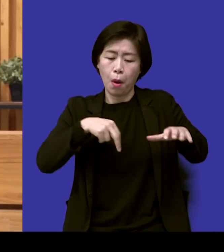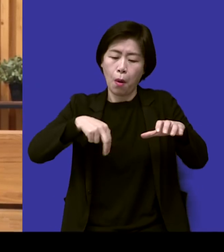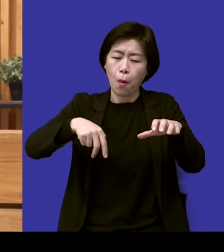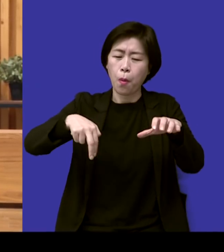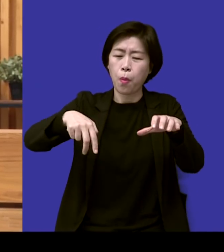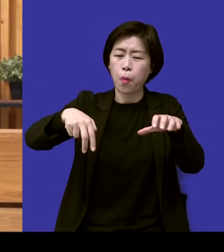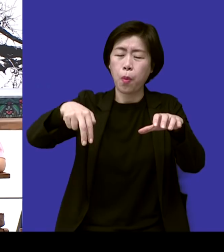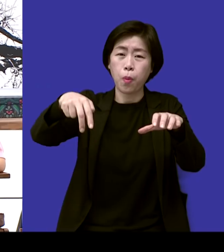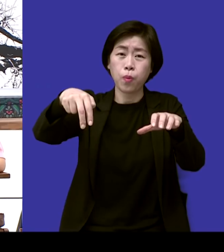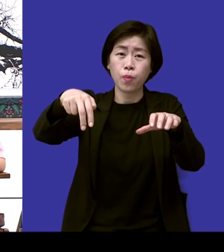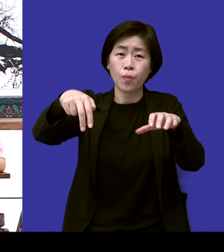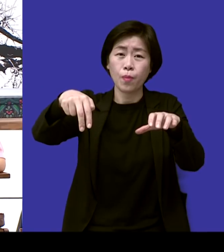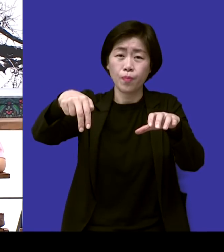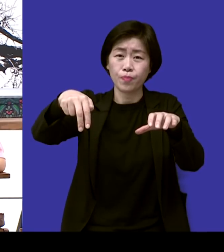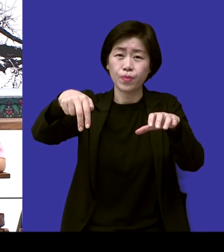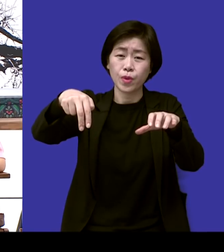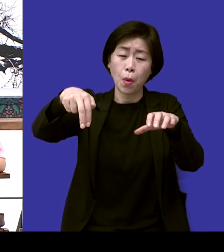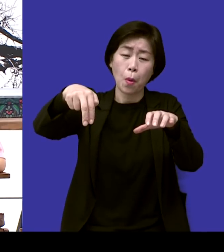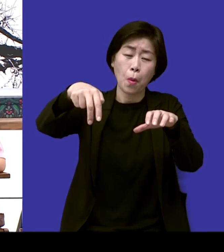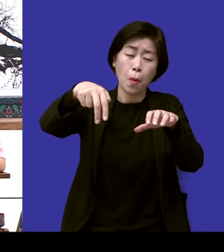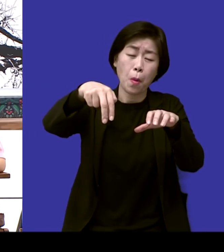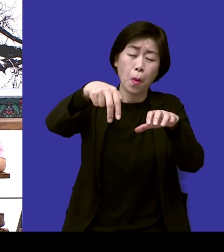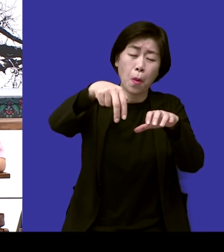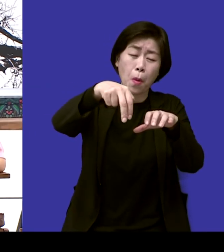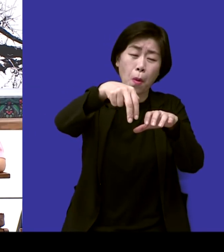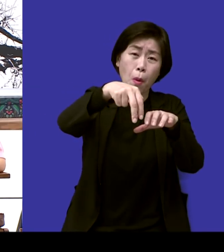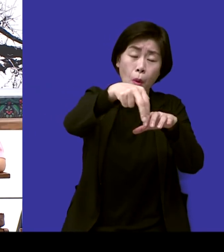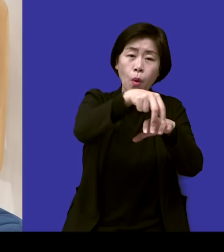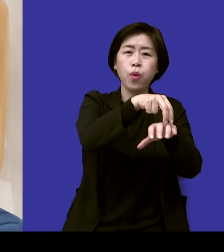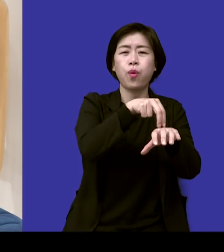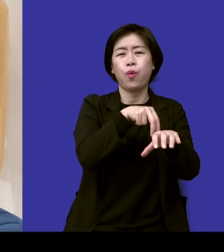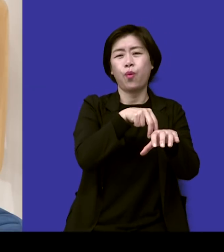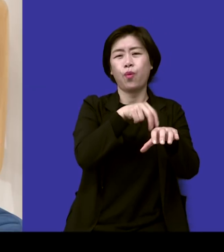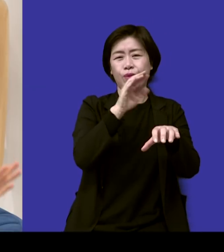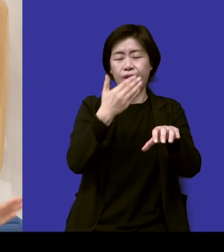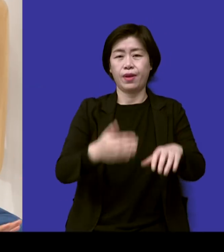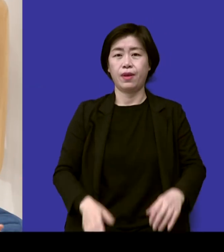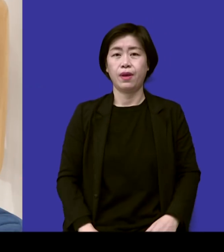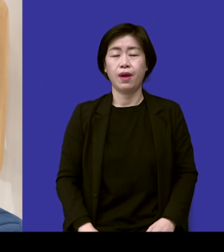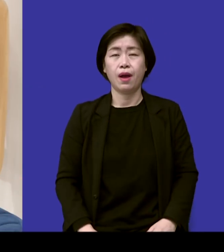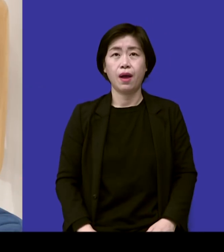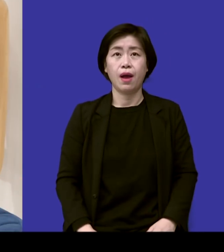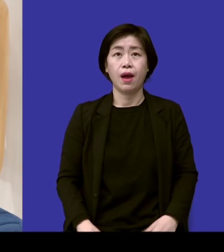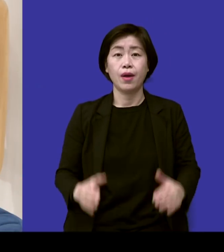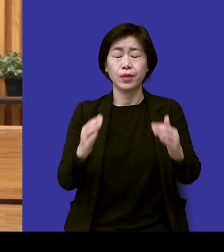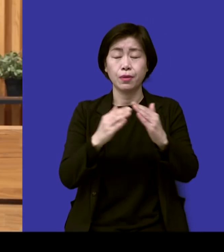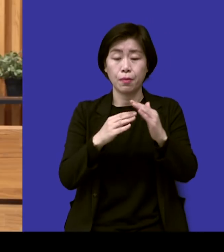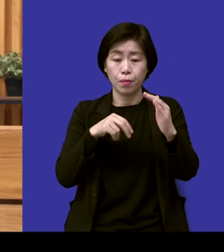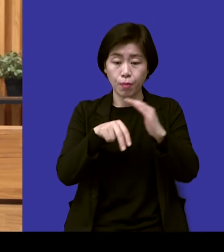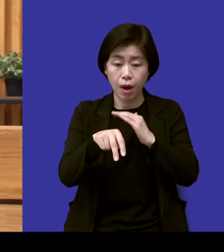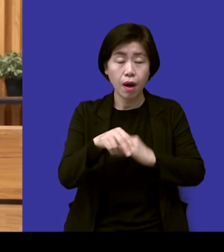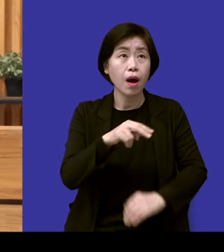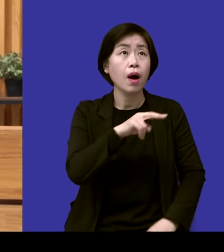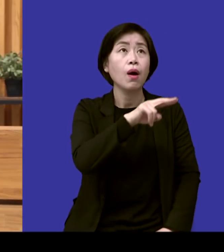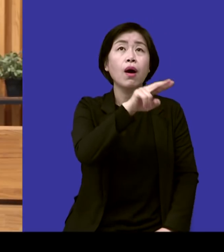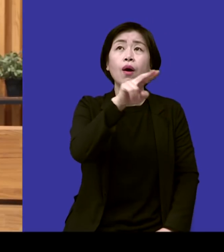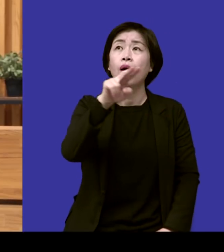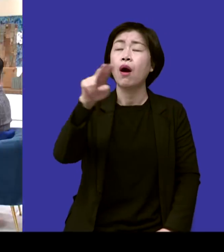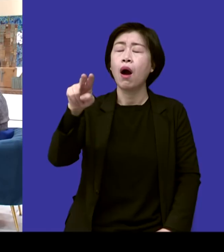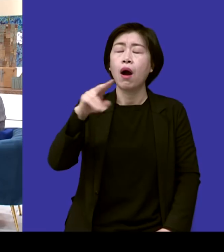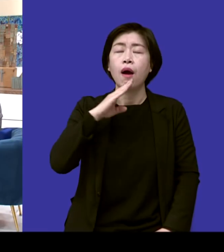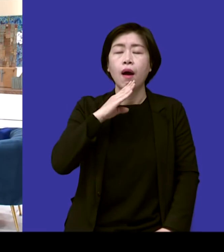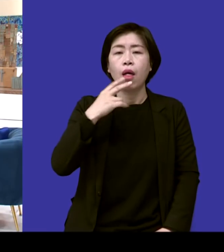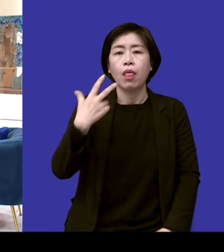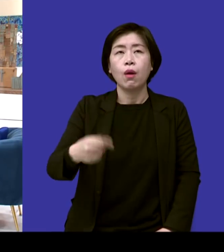해도 놓으니까 그래서 딱 집에 도착했는데 그날 아니나 다를까 집안은 온통 대소변으로도 사실